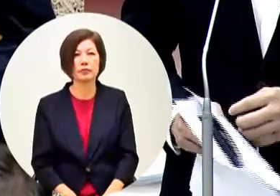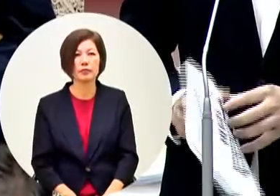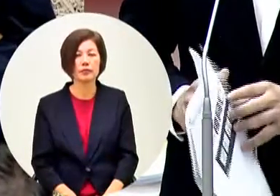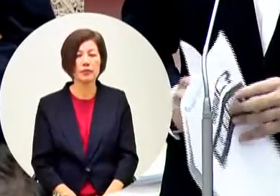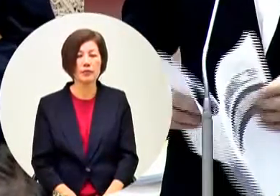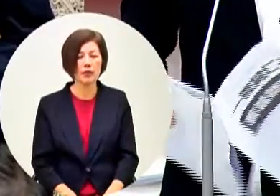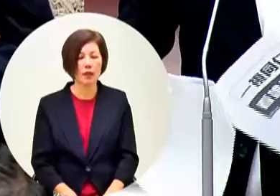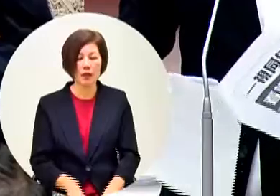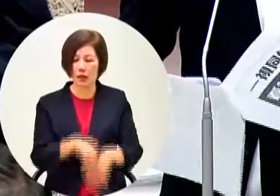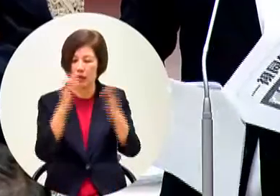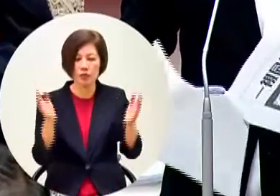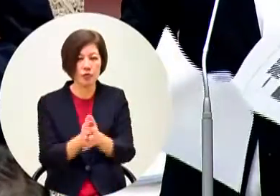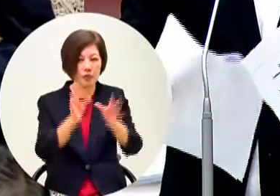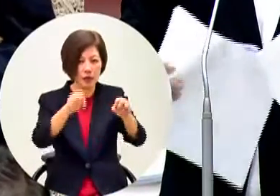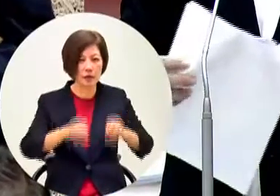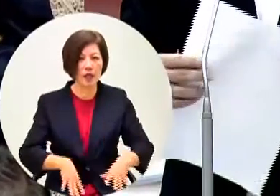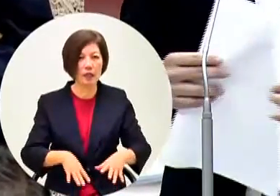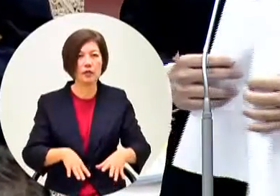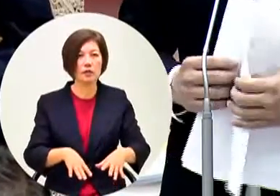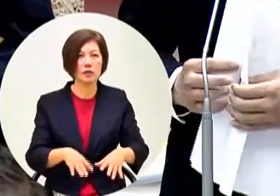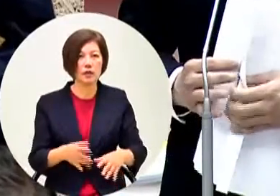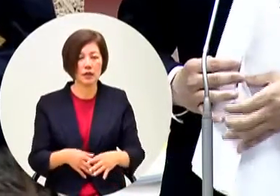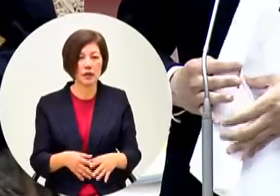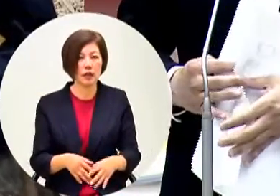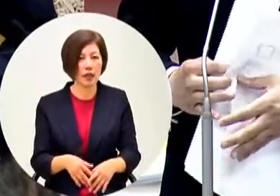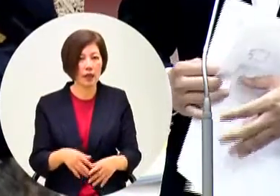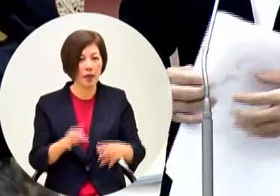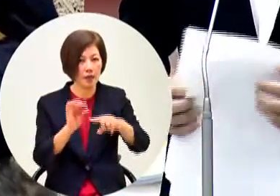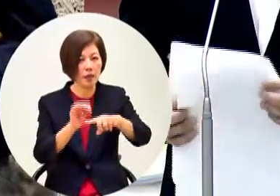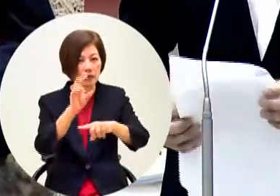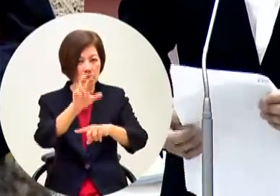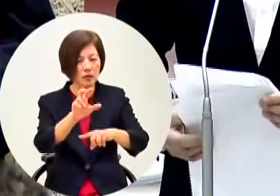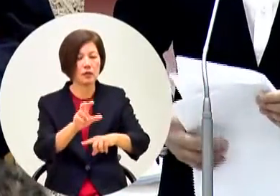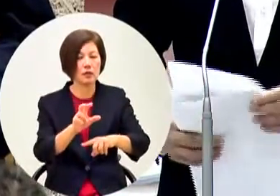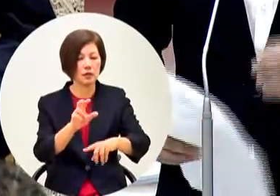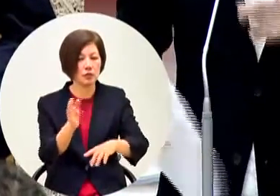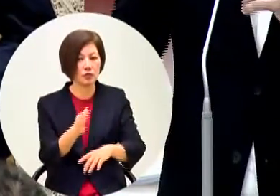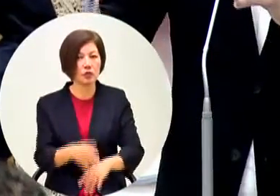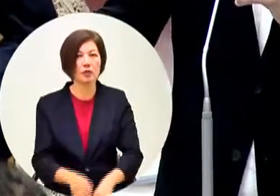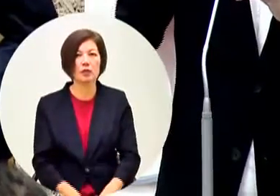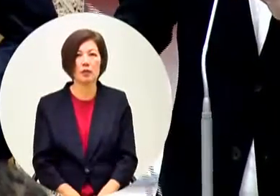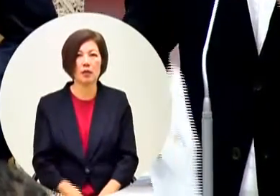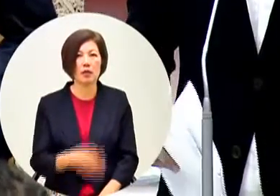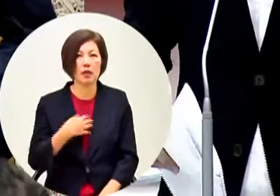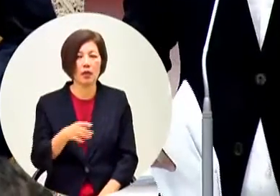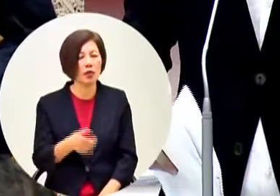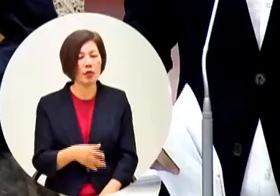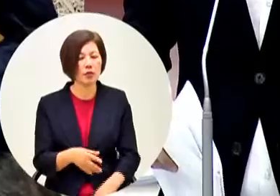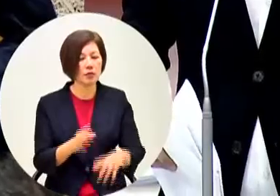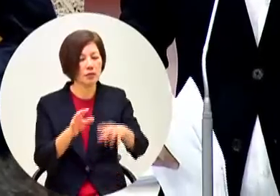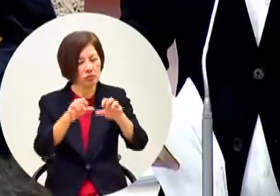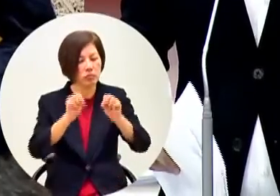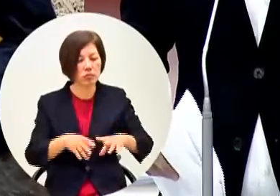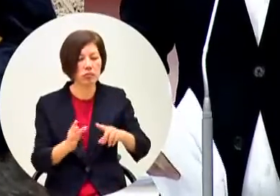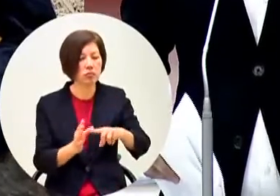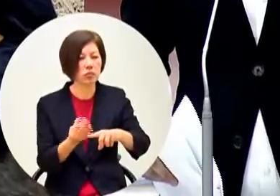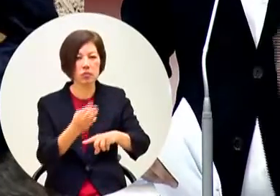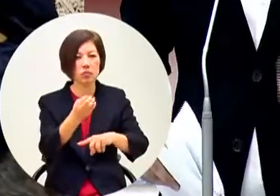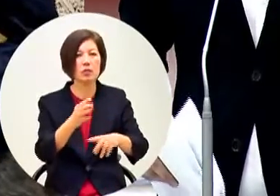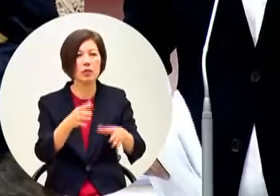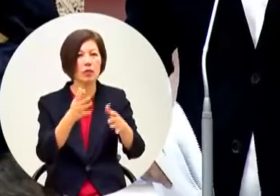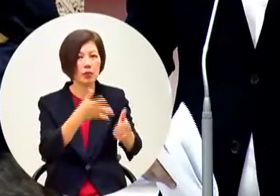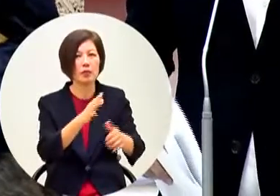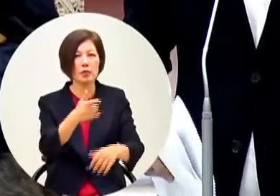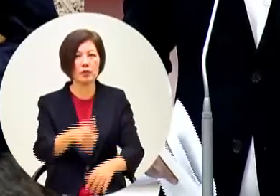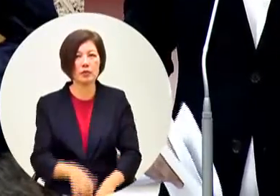个的拆除率应该都是在70%左右。 70%？我不是要跟你讲拆除率，我是讲说来源呐，就是说你那个原